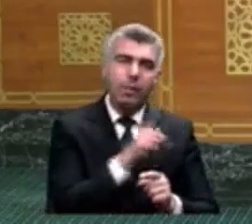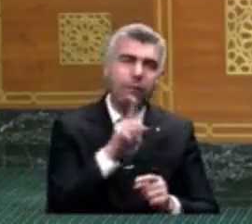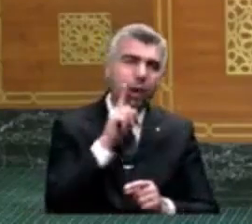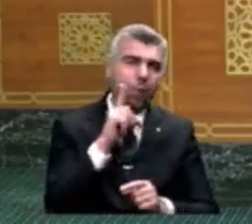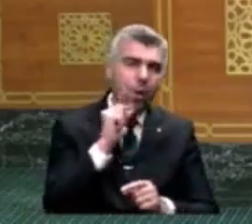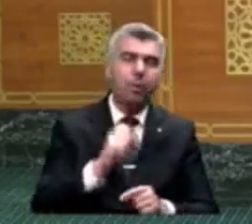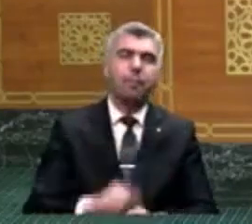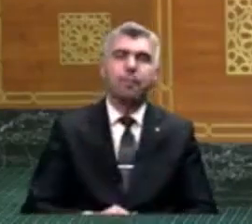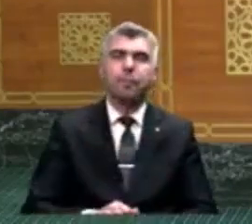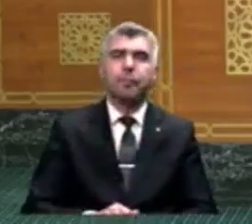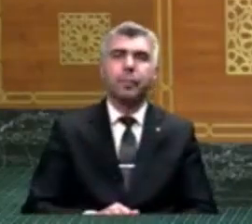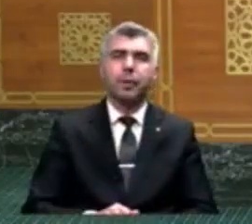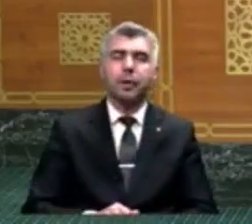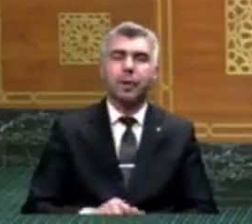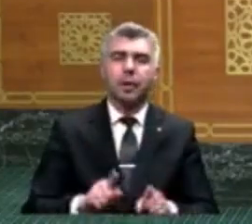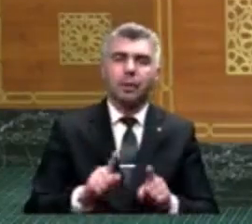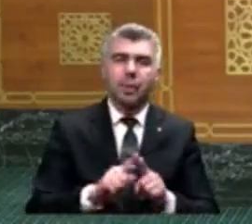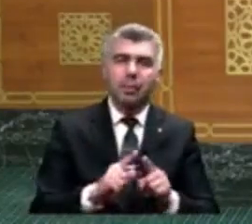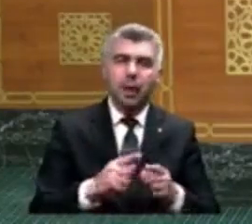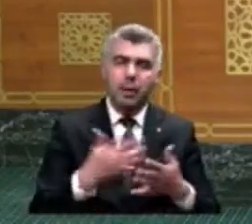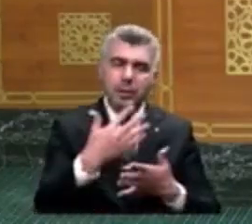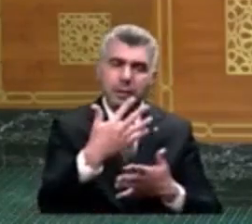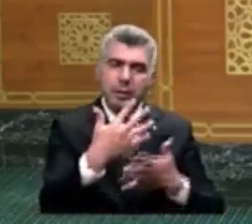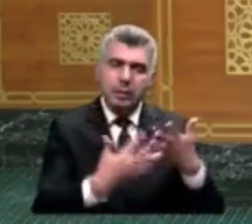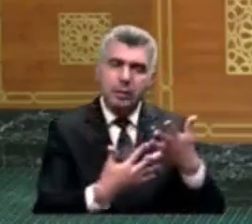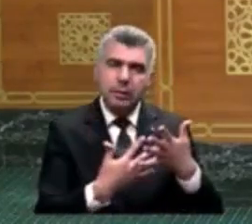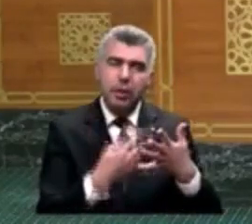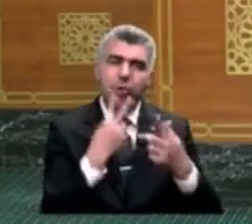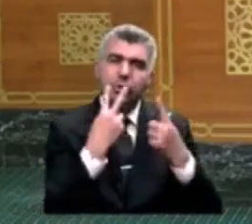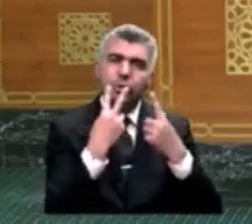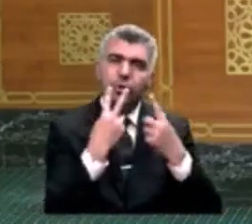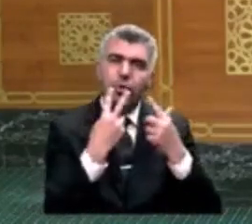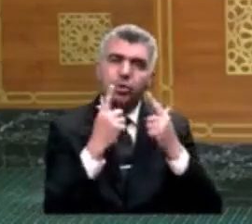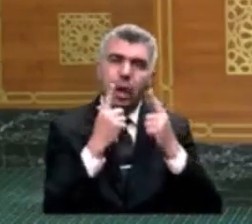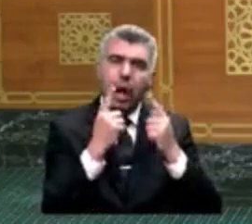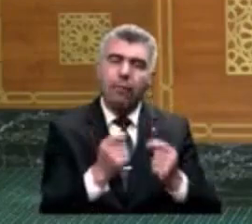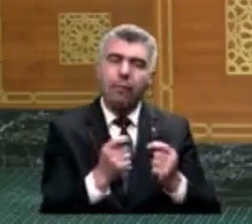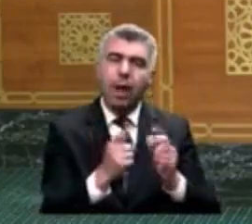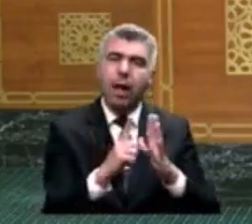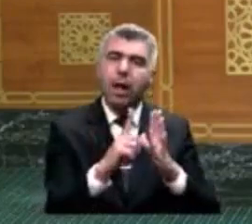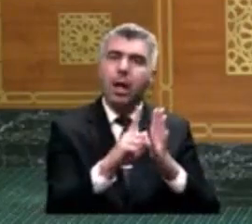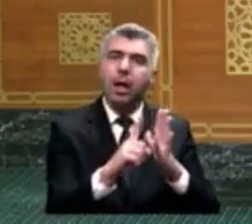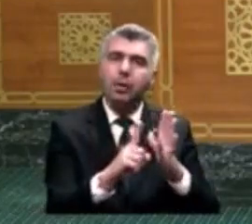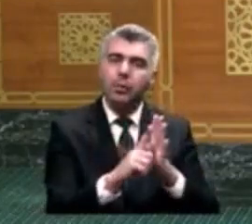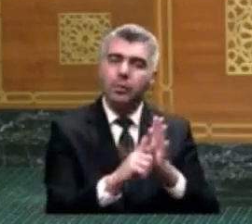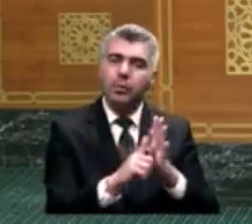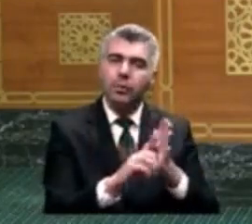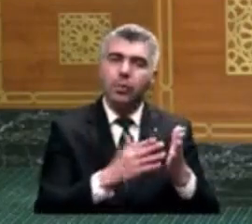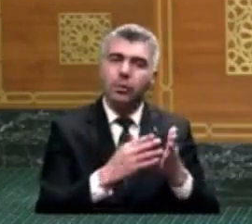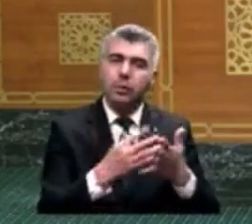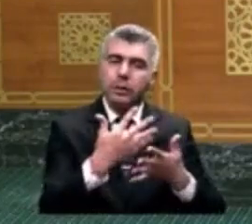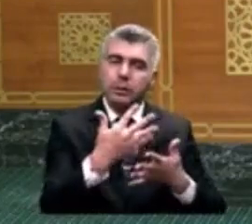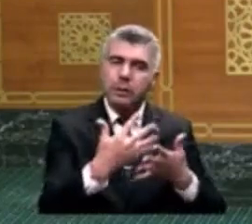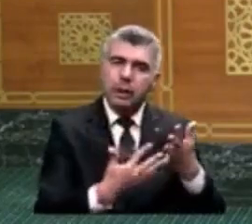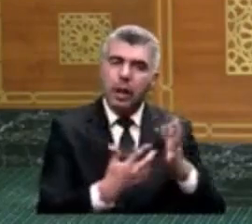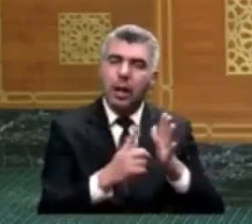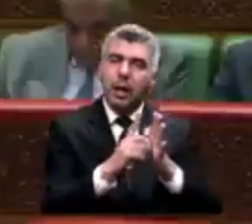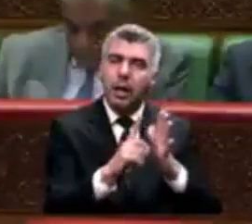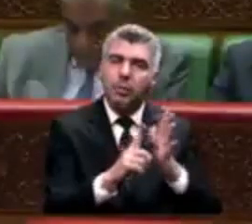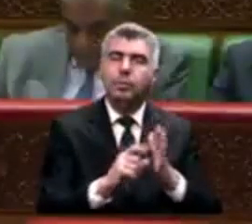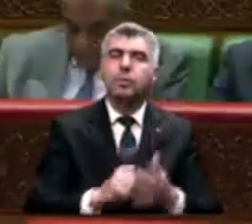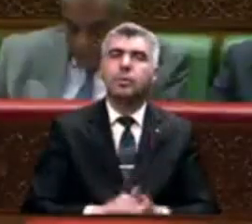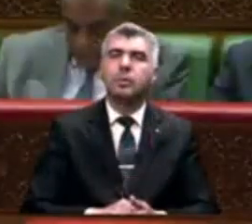الى متيقراو غير داك النص اللي هو نص قانوني وبالالفاظ اللي هي قانونيه